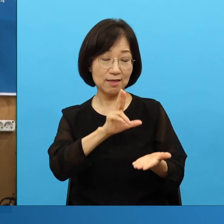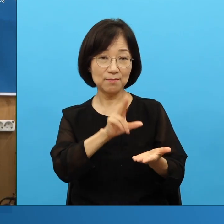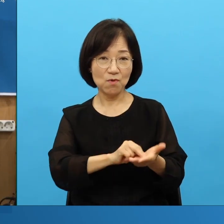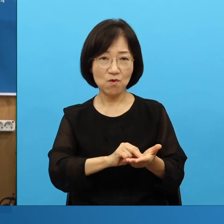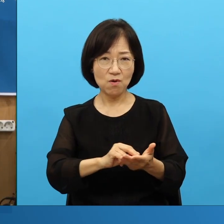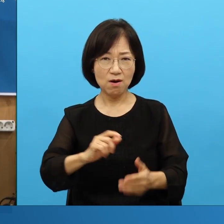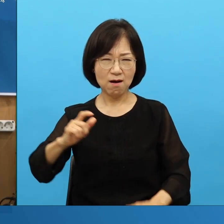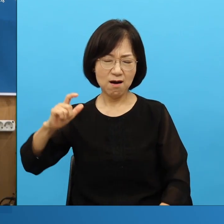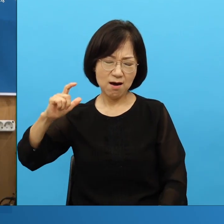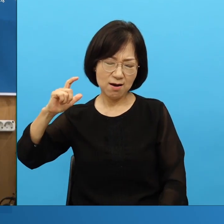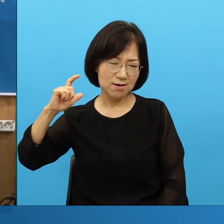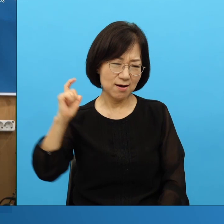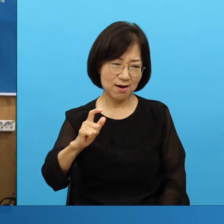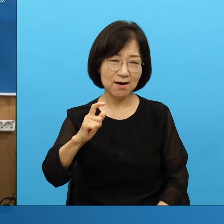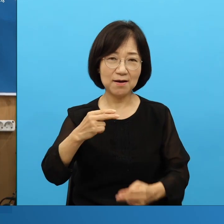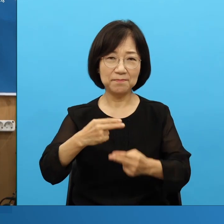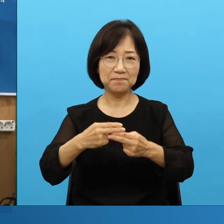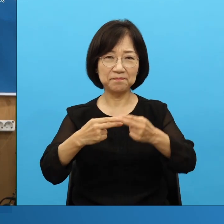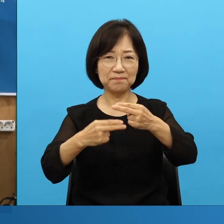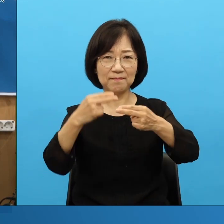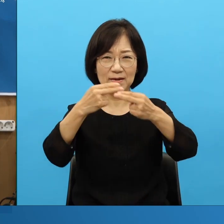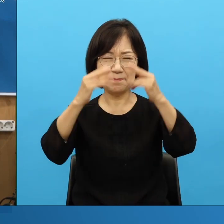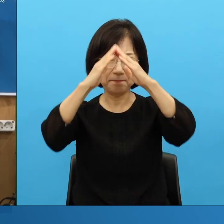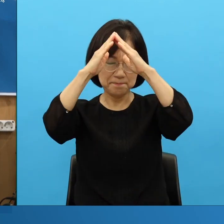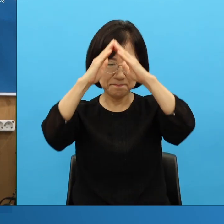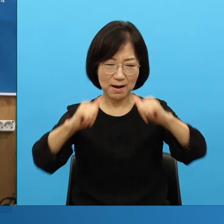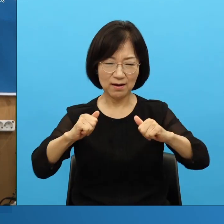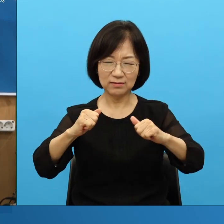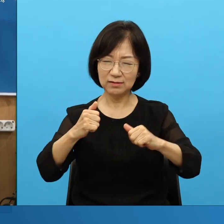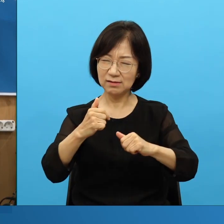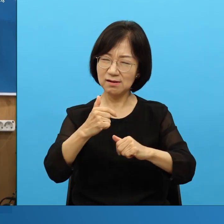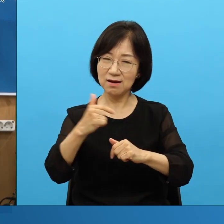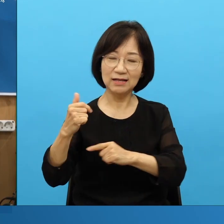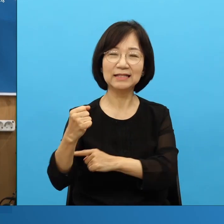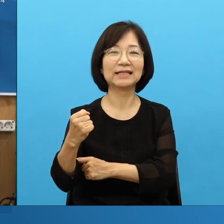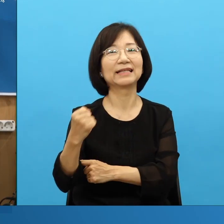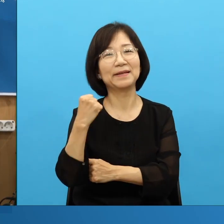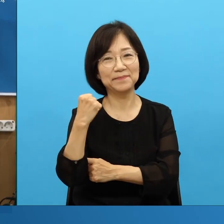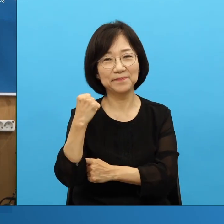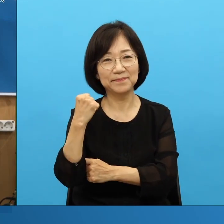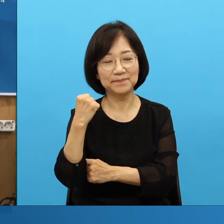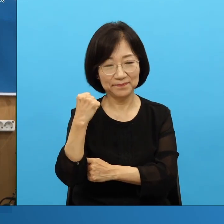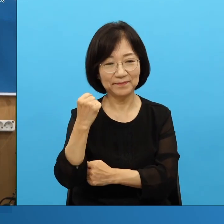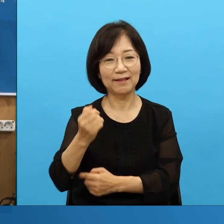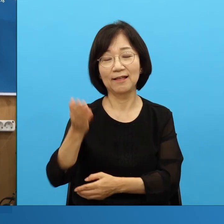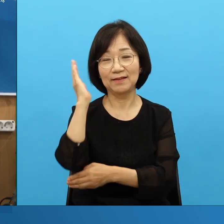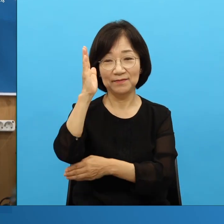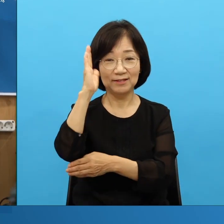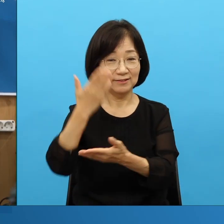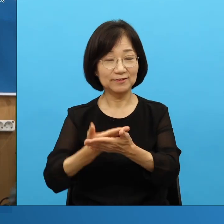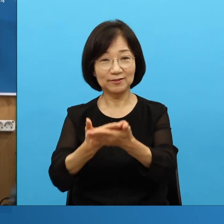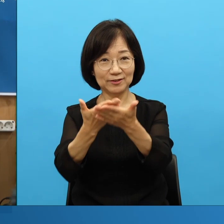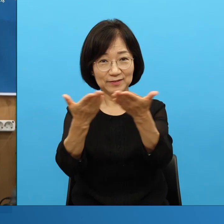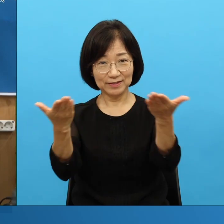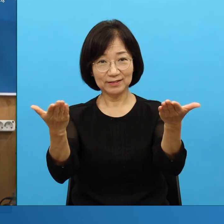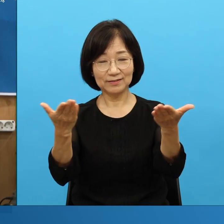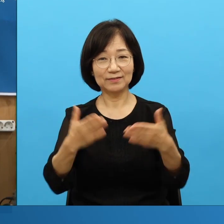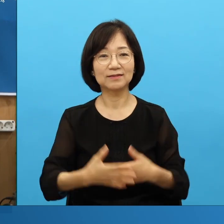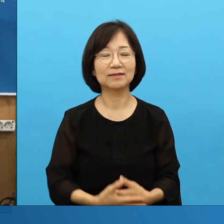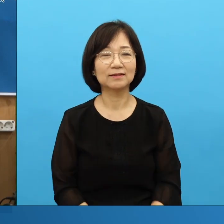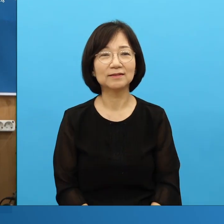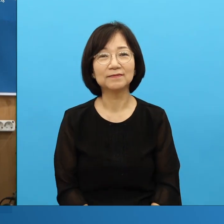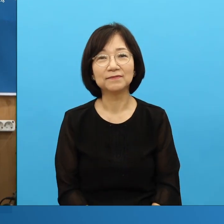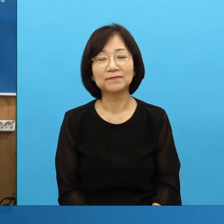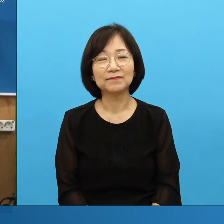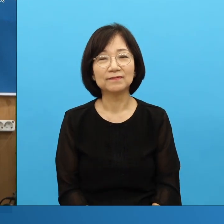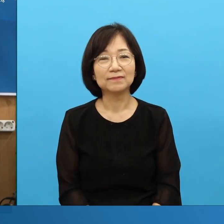성을 파는 강력한 힘이라는 제목으로 당회장 유광수 목사님께서 말씀 선포해 주시겠습니다. After praise by the David's